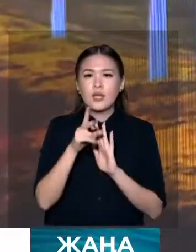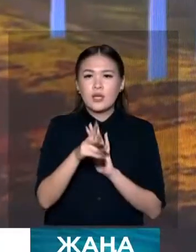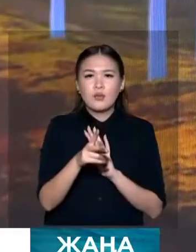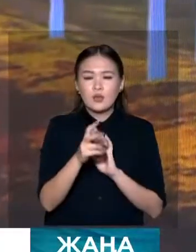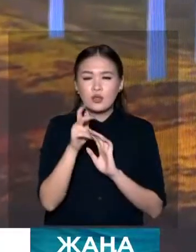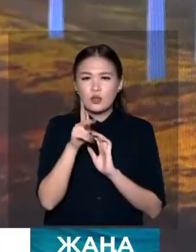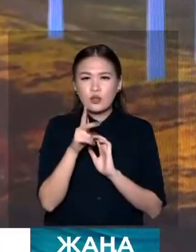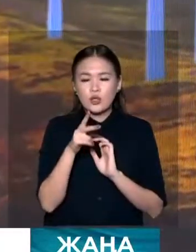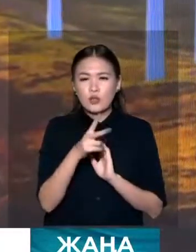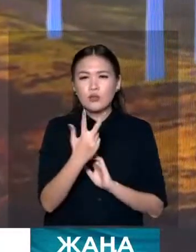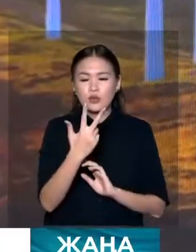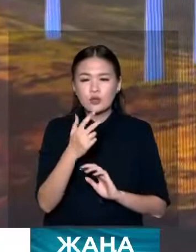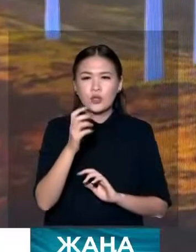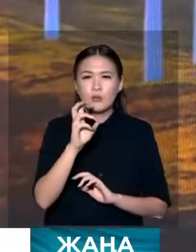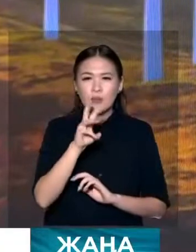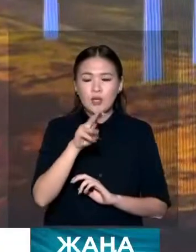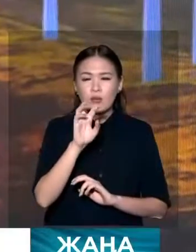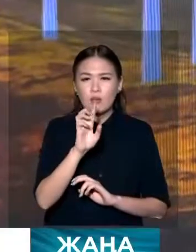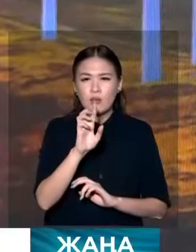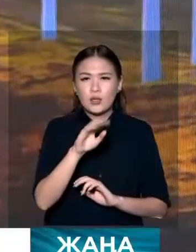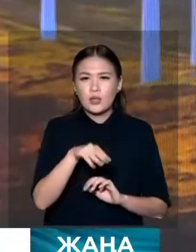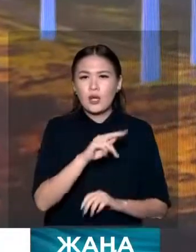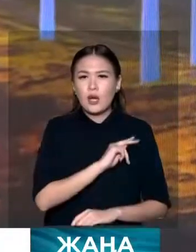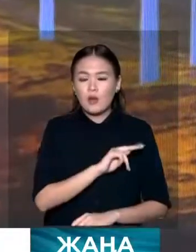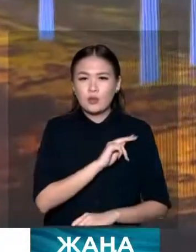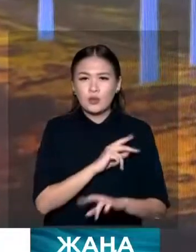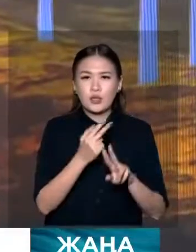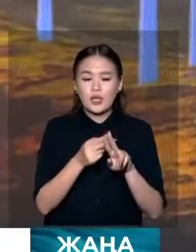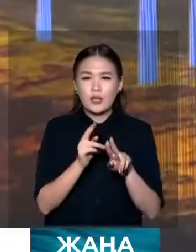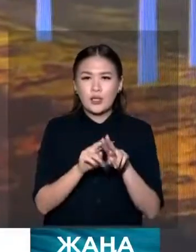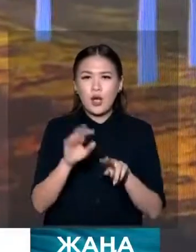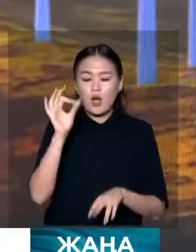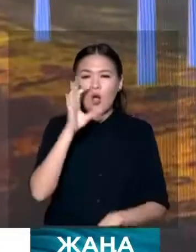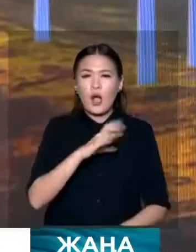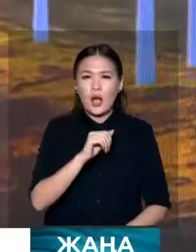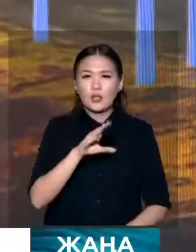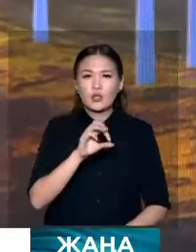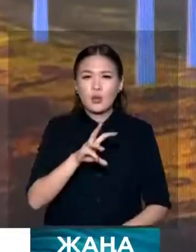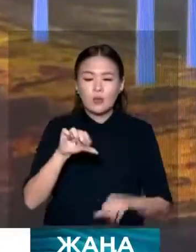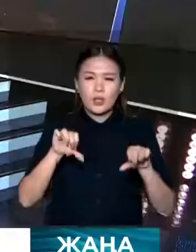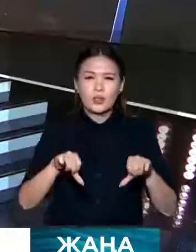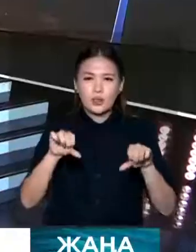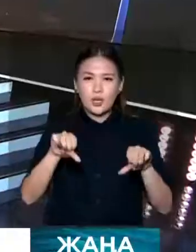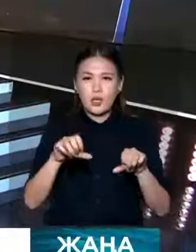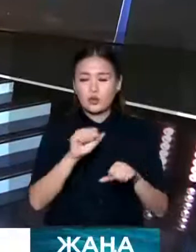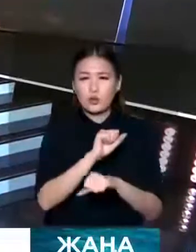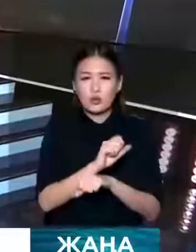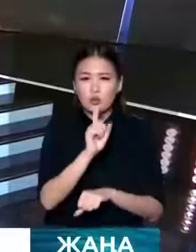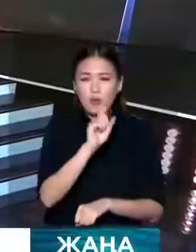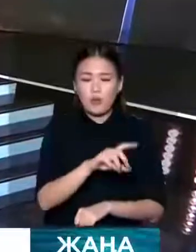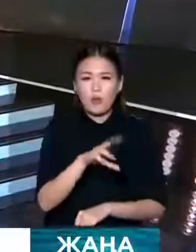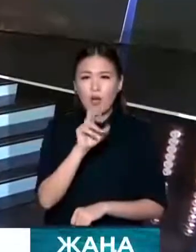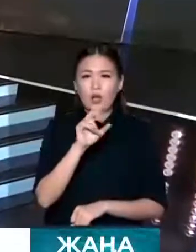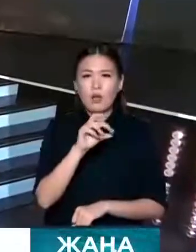мегаватт қуаты бар 142 объект жұмыс істеп жатыр. Яғни біз атом электростанциясында ғана тоқтамай,